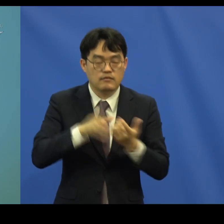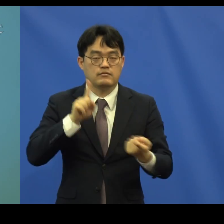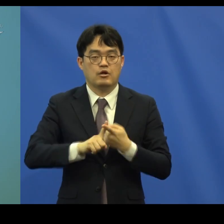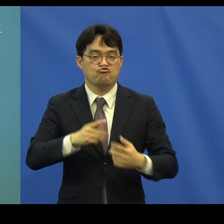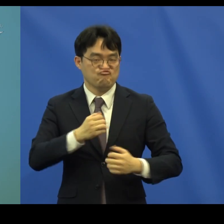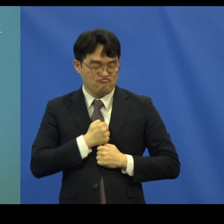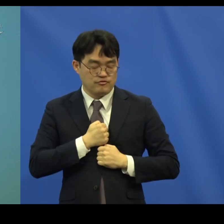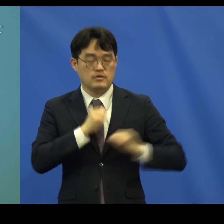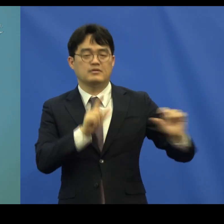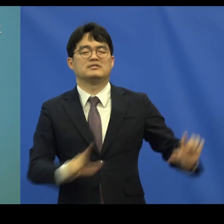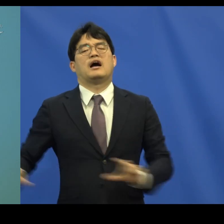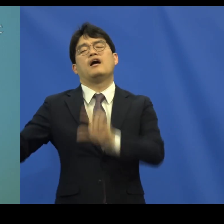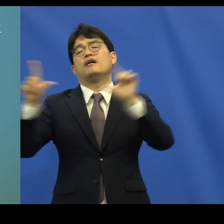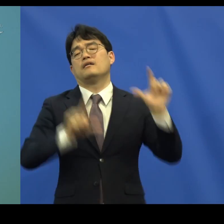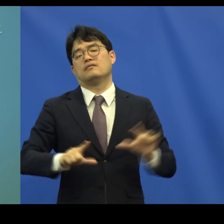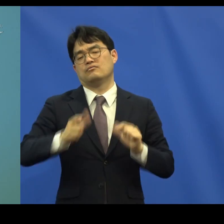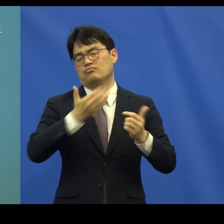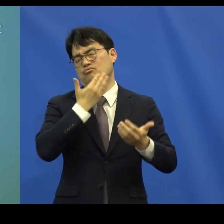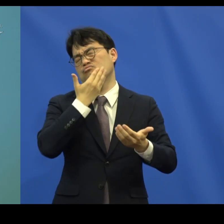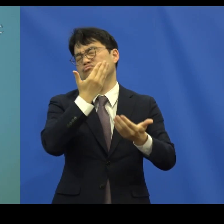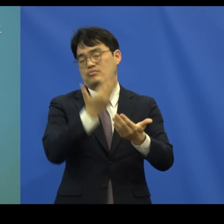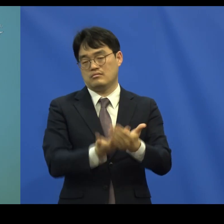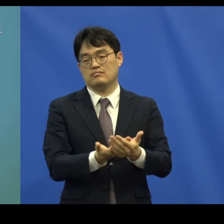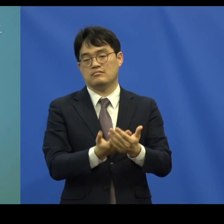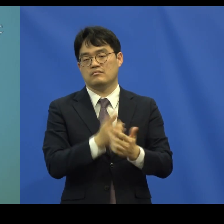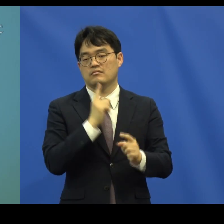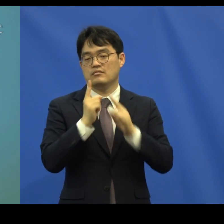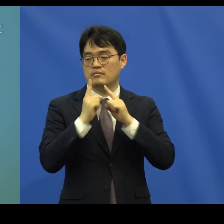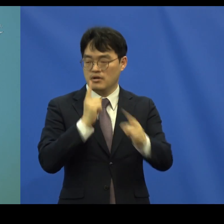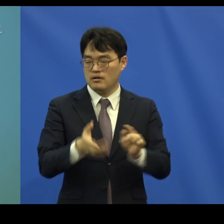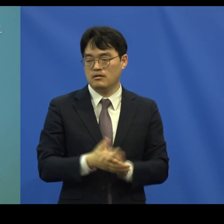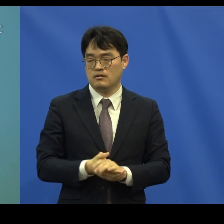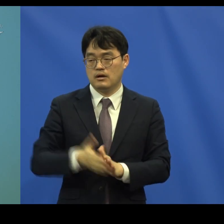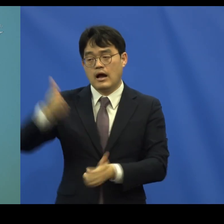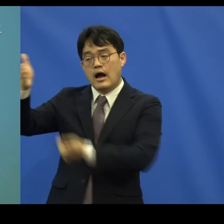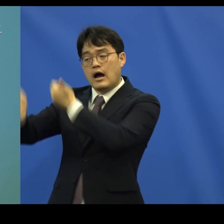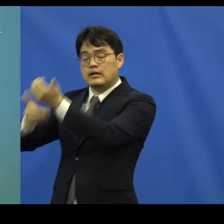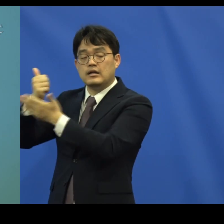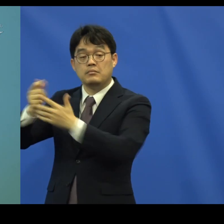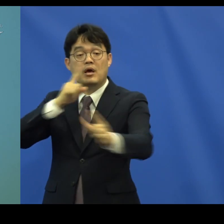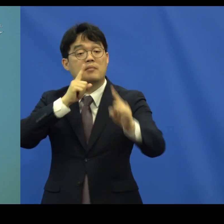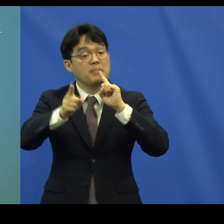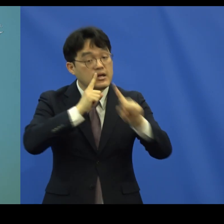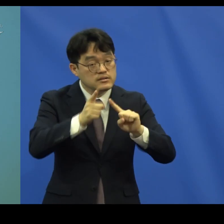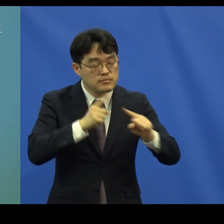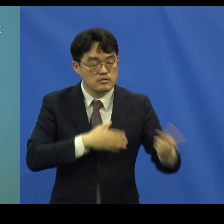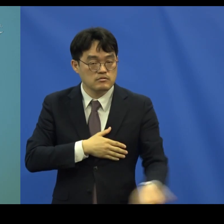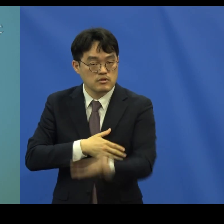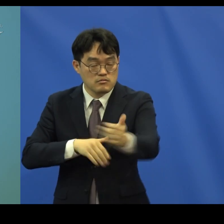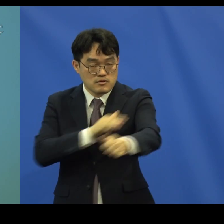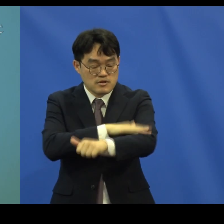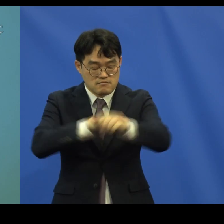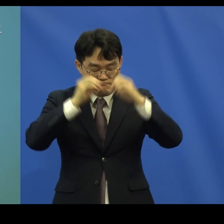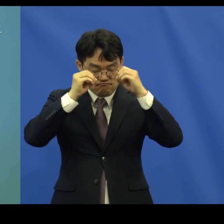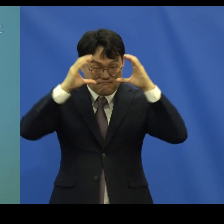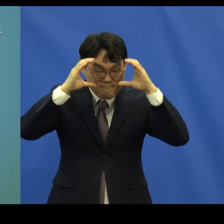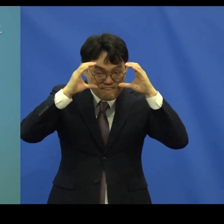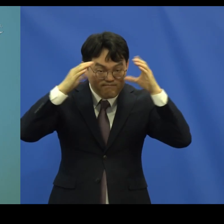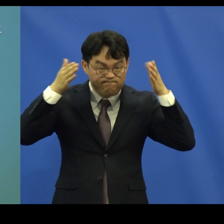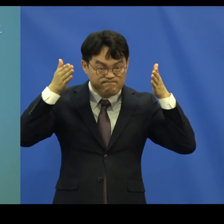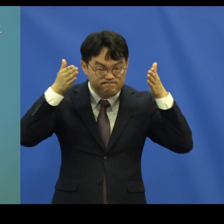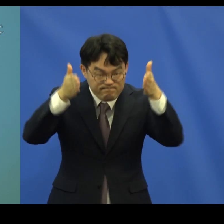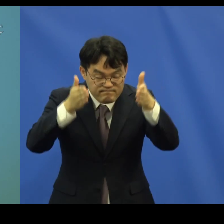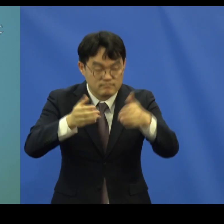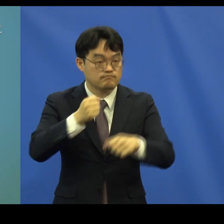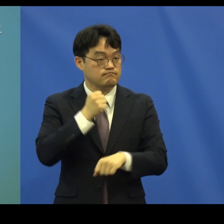이것은 우리가 하는 말이 아니라 하나님이 하시는 말씀에 귀를 기울이라. 성령이 교회들에게 하시는 말씀을 들었지. 그러니까